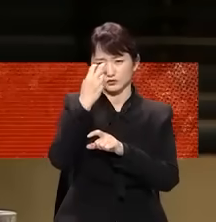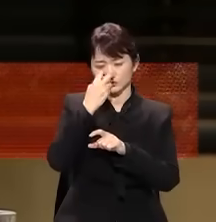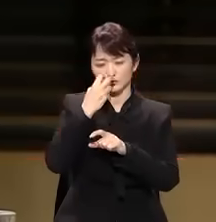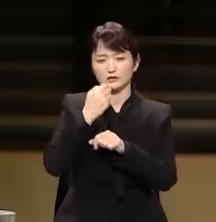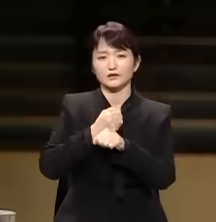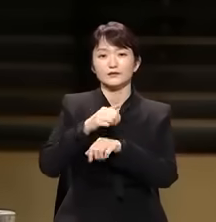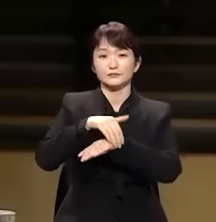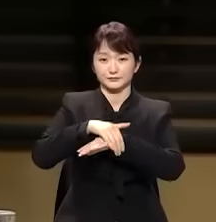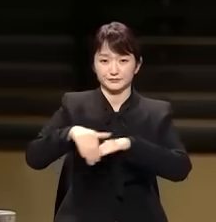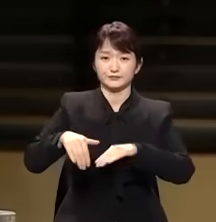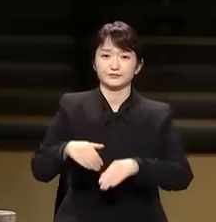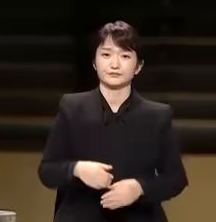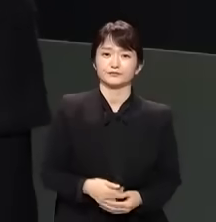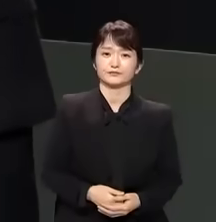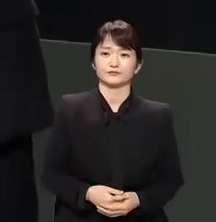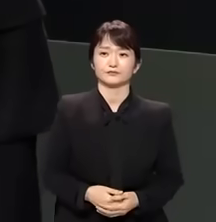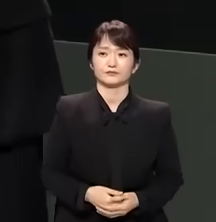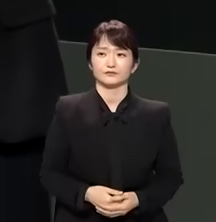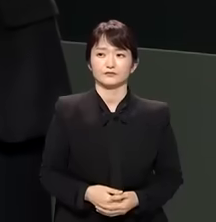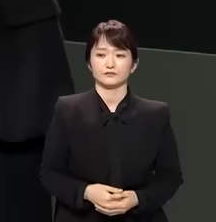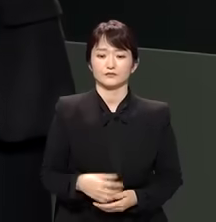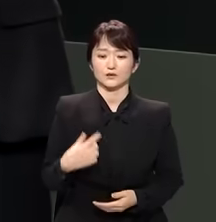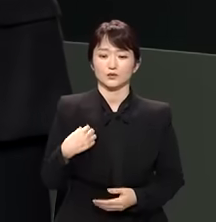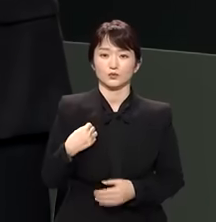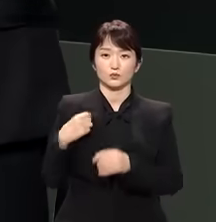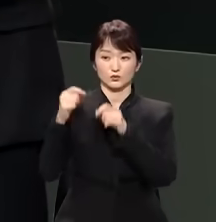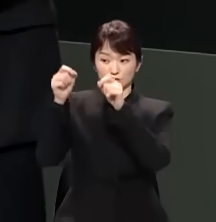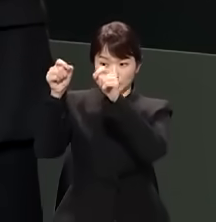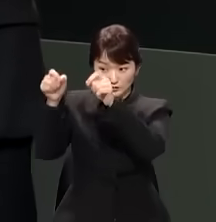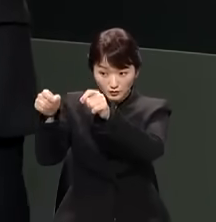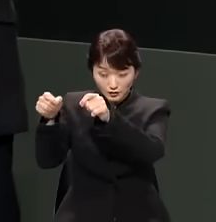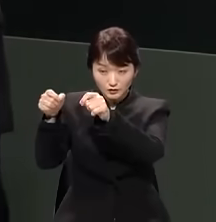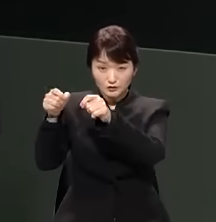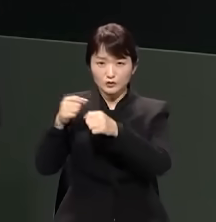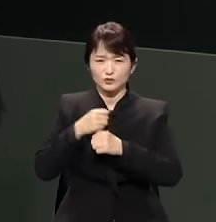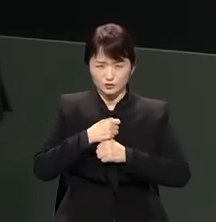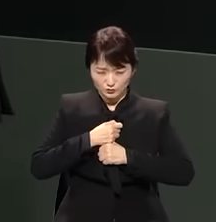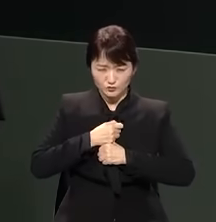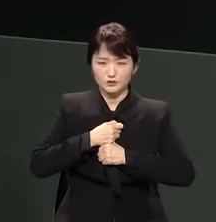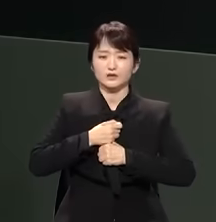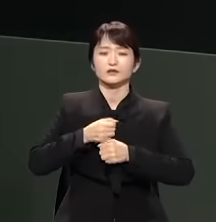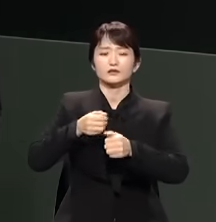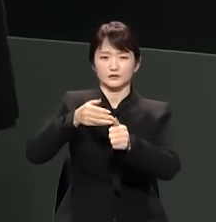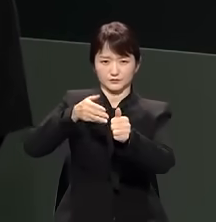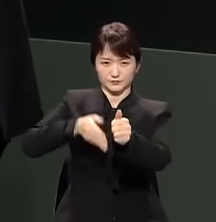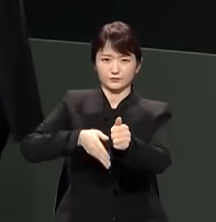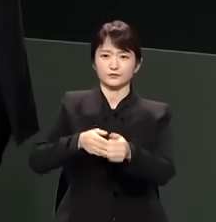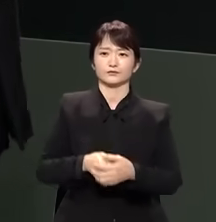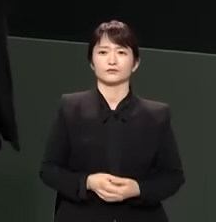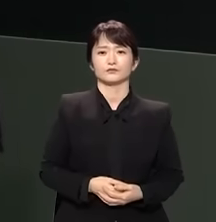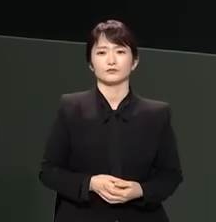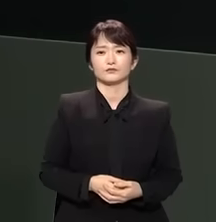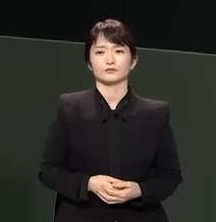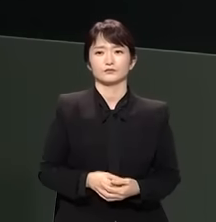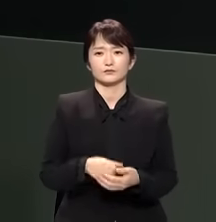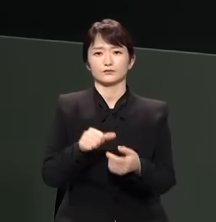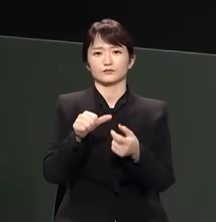입장입니다 그렇군요 아우 저렇게 옷 걸어 놓으시는 거 주의하셔야 되겠습니다 좋습니다 다음 위어